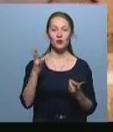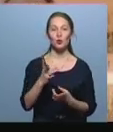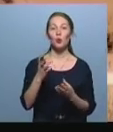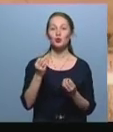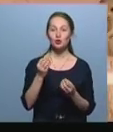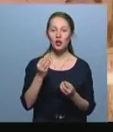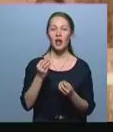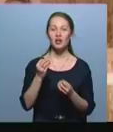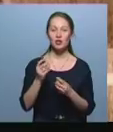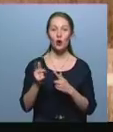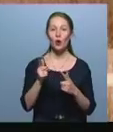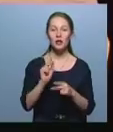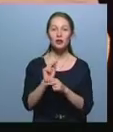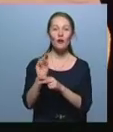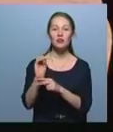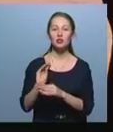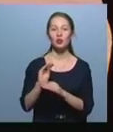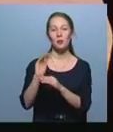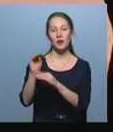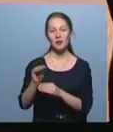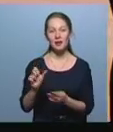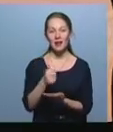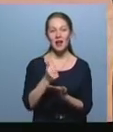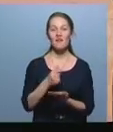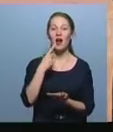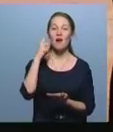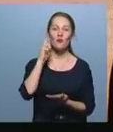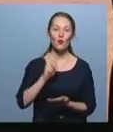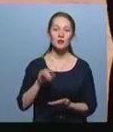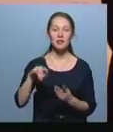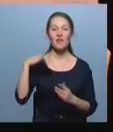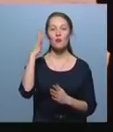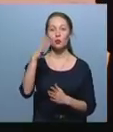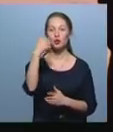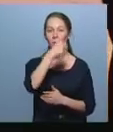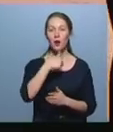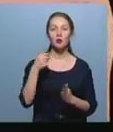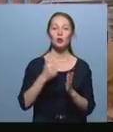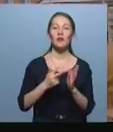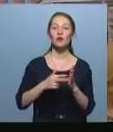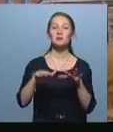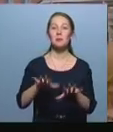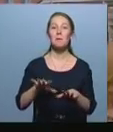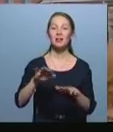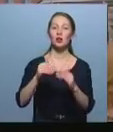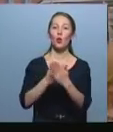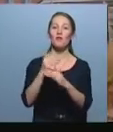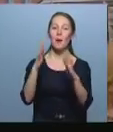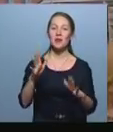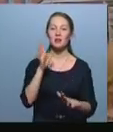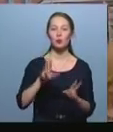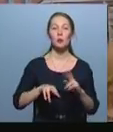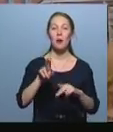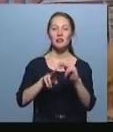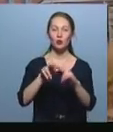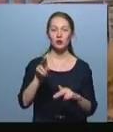говорят жители. Глава Удмуртии в курсе ситуации. Он сообщил, что в будущем году новый объект на 80 мест здесь обязательно будет построен. Чего